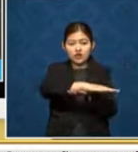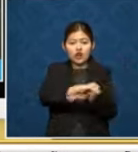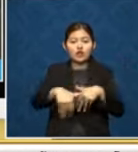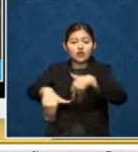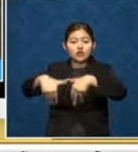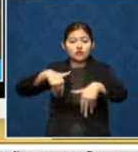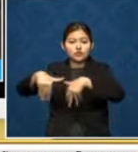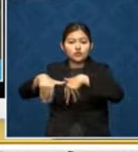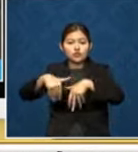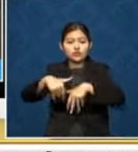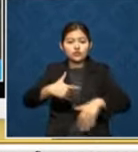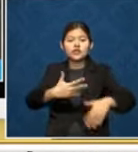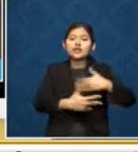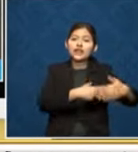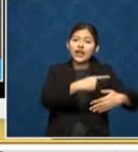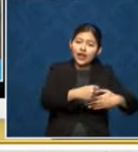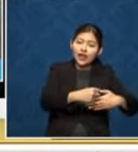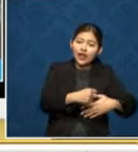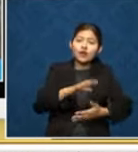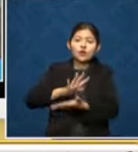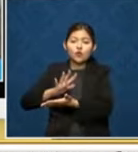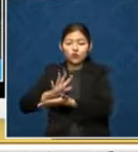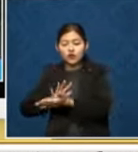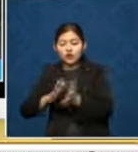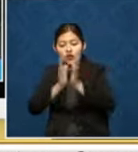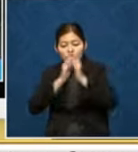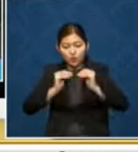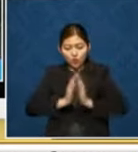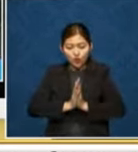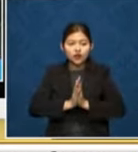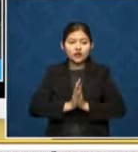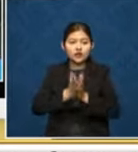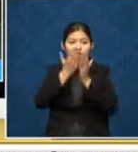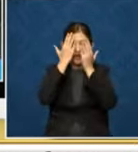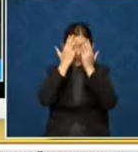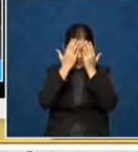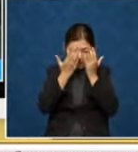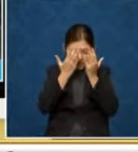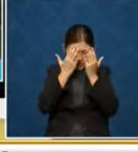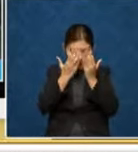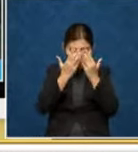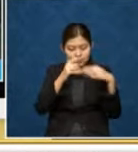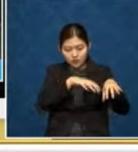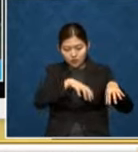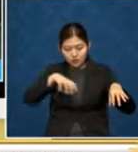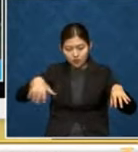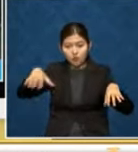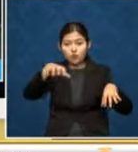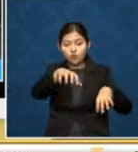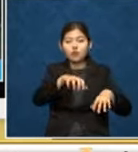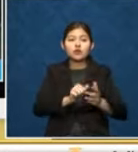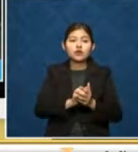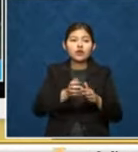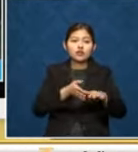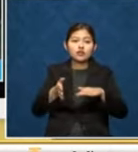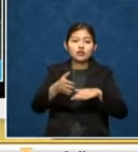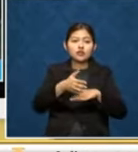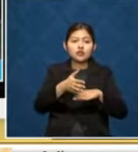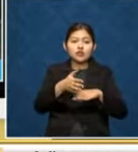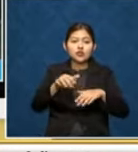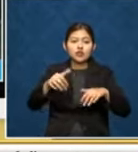นมีทั้งตลาดโรงเรียนวัดและมัสยิดใช้เป็นเส้นทางลัดสำหรับการเดินทางไปยังสนาม